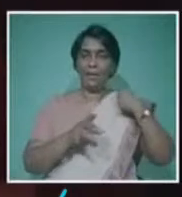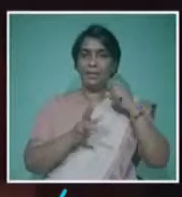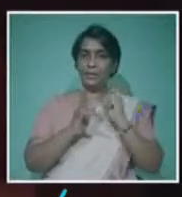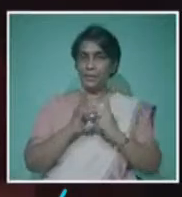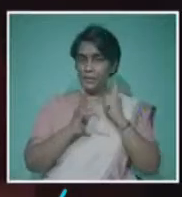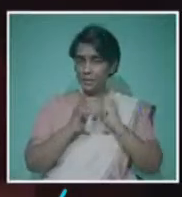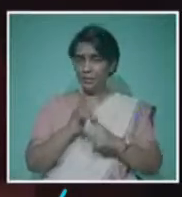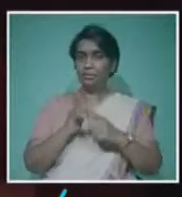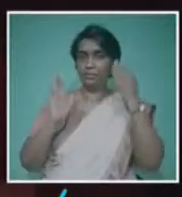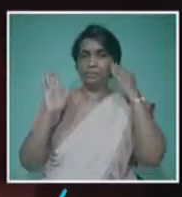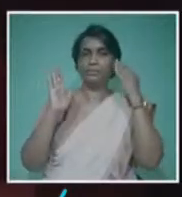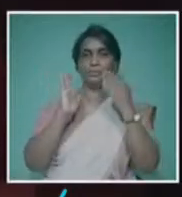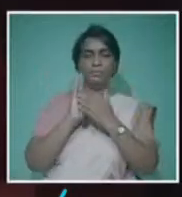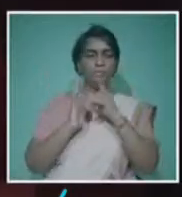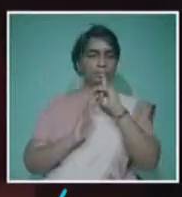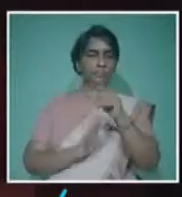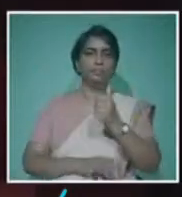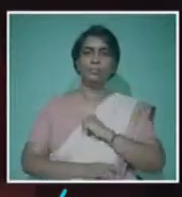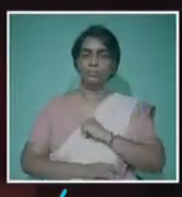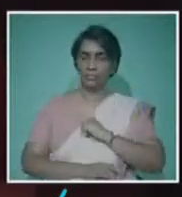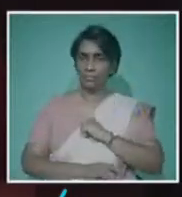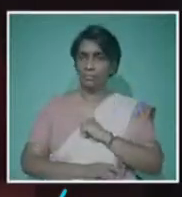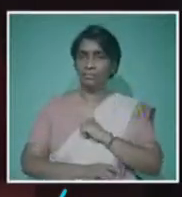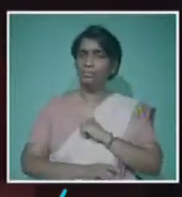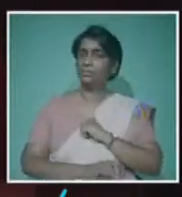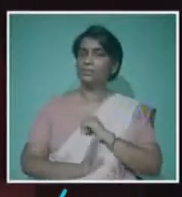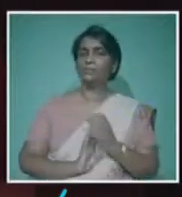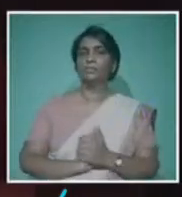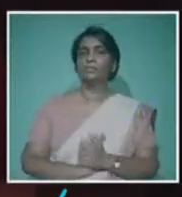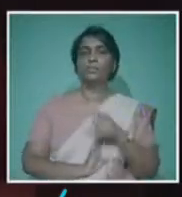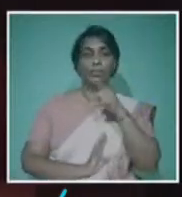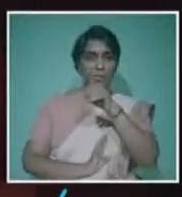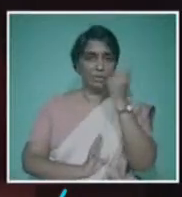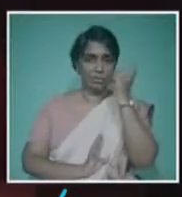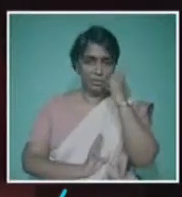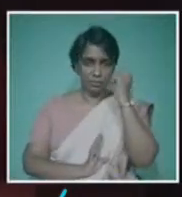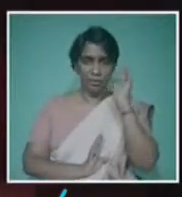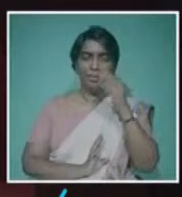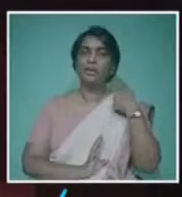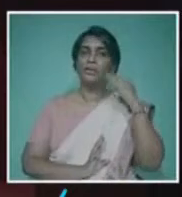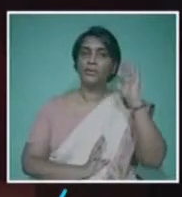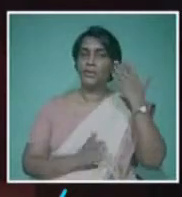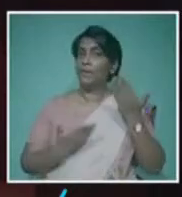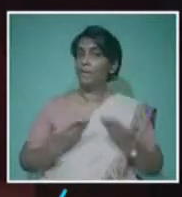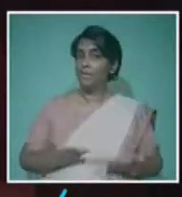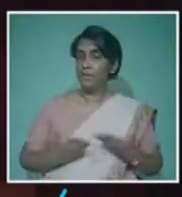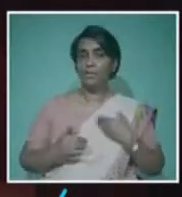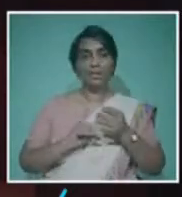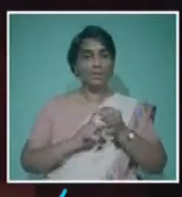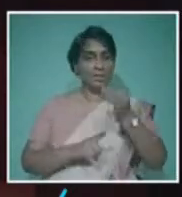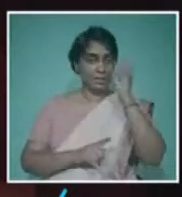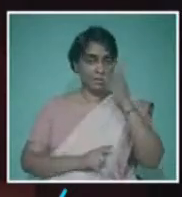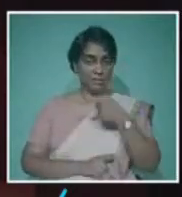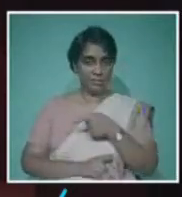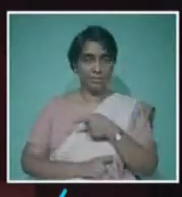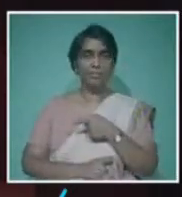samvidhayaka tumaget avadaniya yomu karanna kemathi ubutumanata mataka athi visheshanma vartamana janadhipati tuma